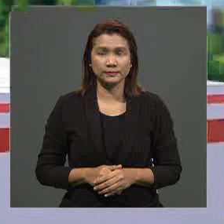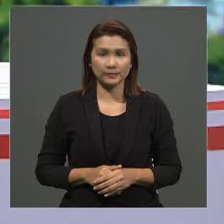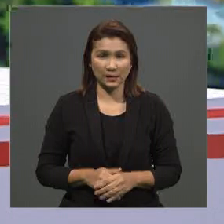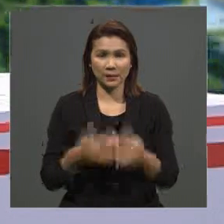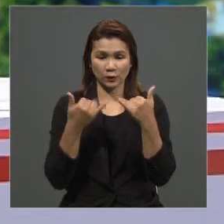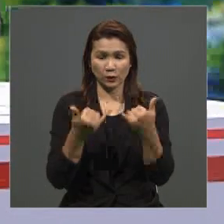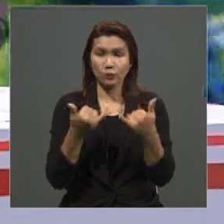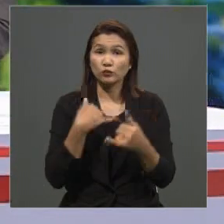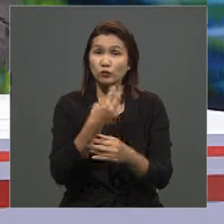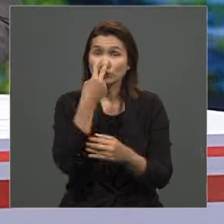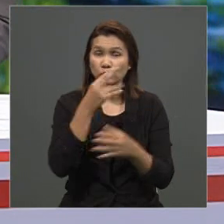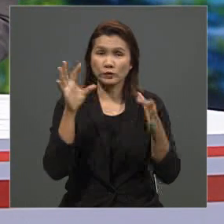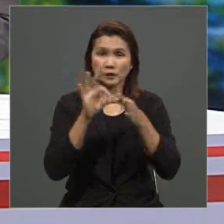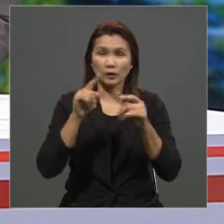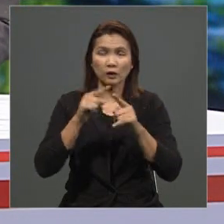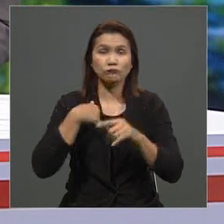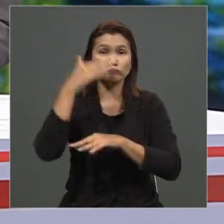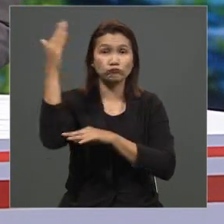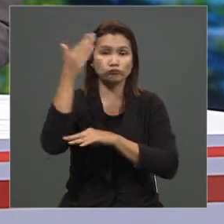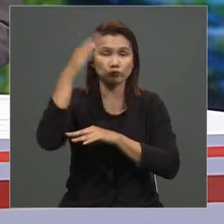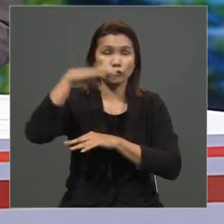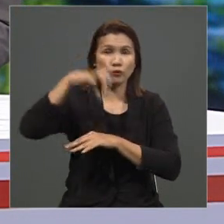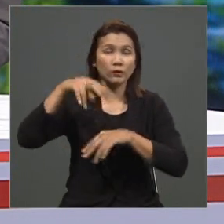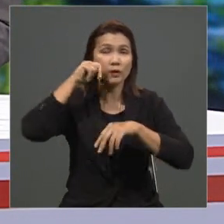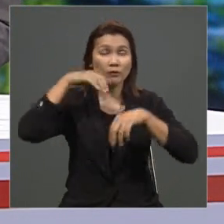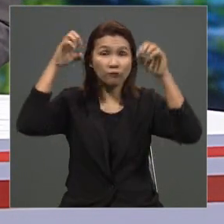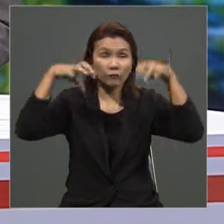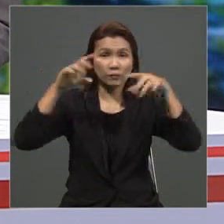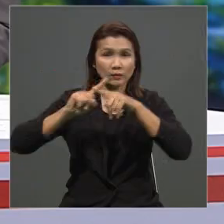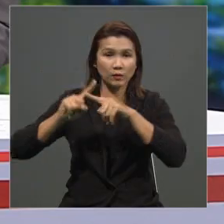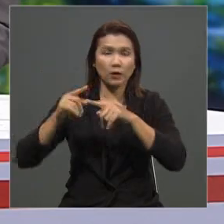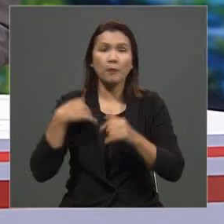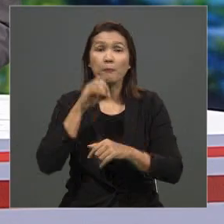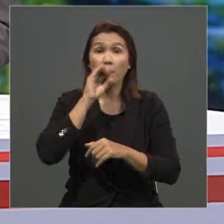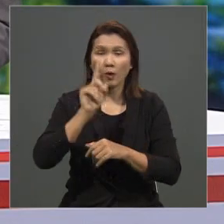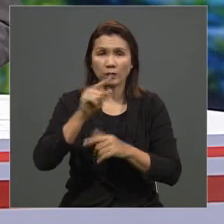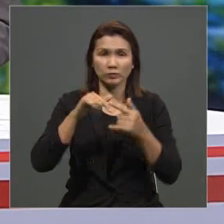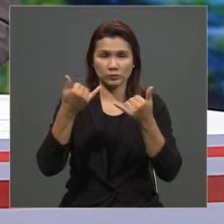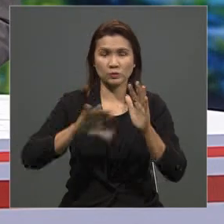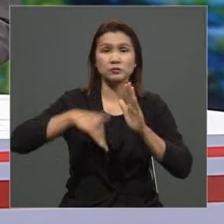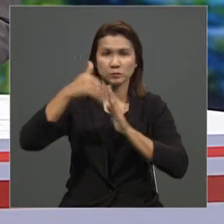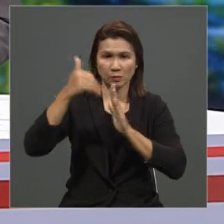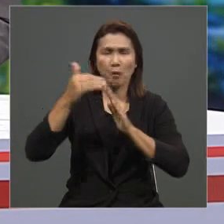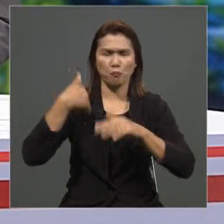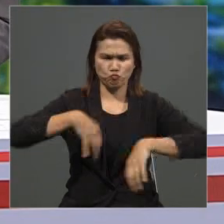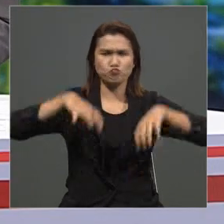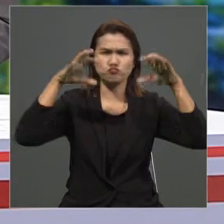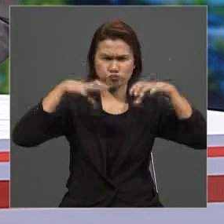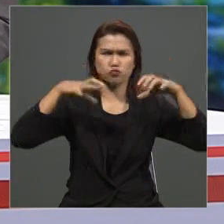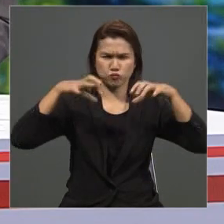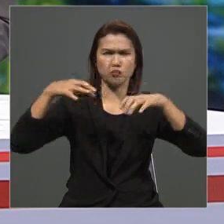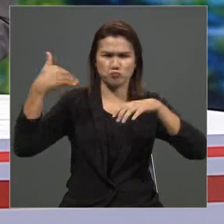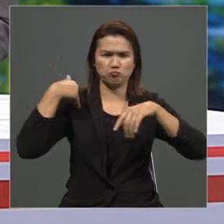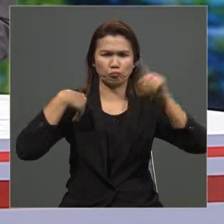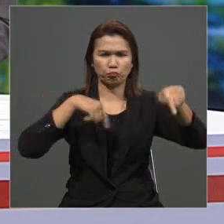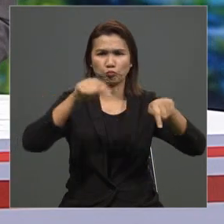วันนี้นะคะถ้าไปดูเรื่องของการพยากรณ์อากาศกรมอุตุนิยมวิทยาบอกว่าภาคเหนือเนี่ยยังมีฝนตกหนักถึงหนักมากในหลายพื้นที่